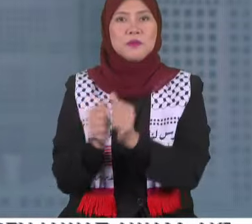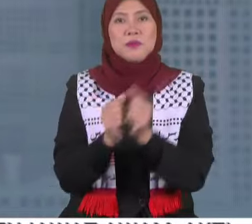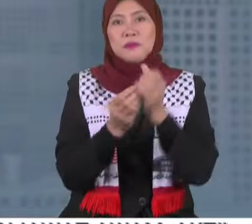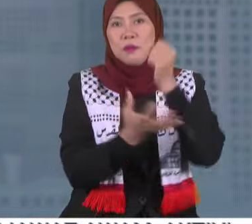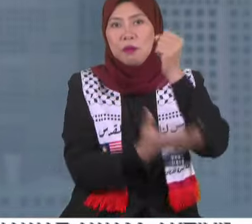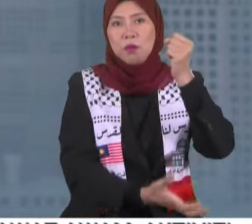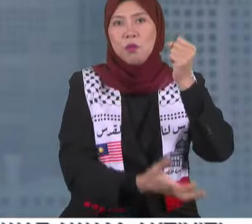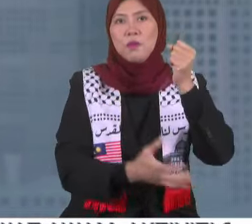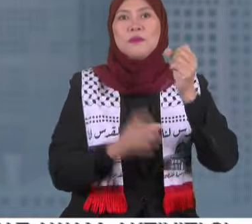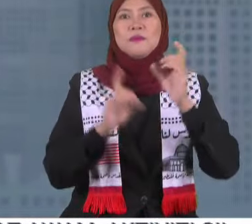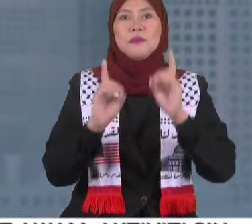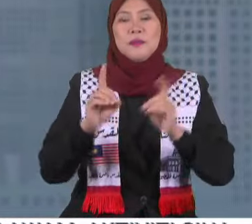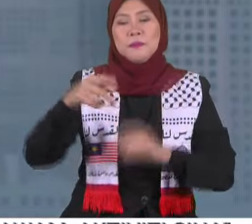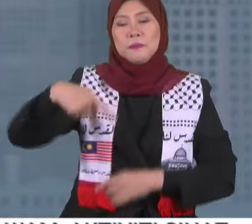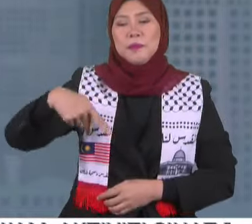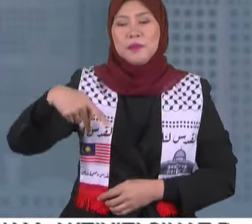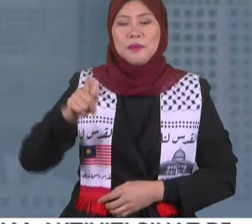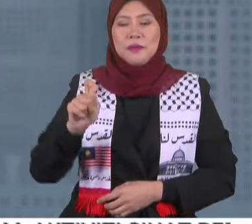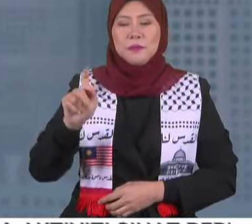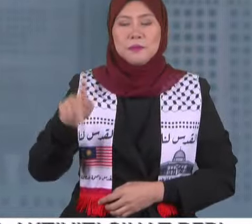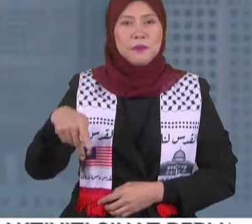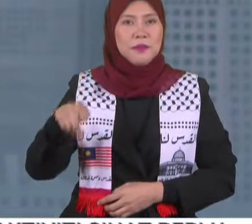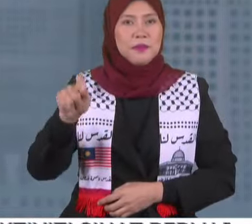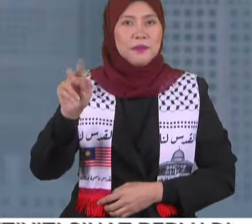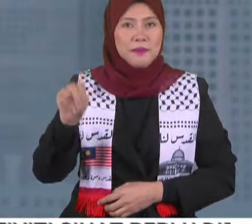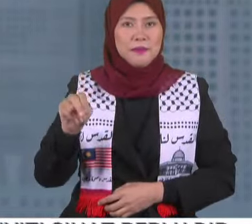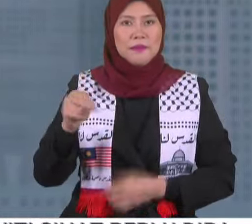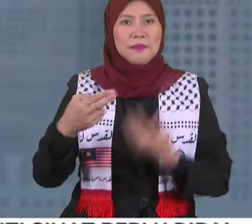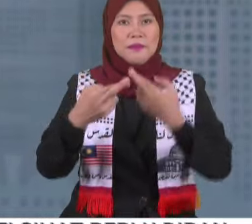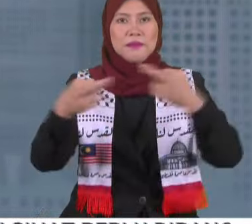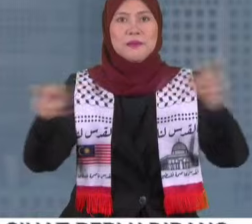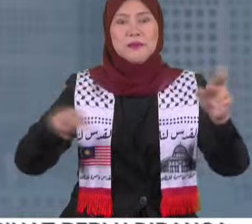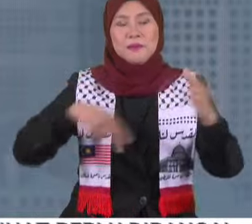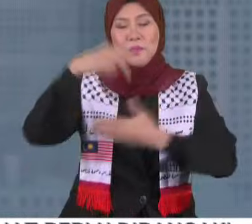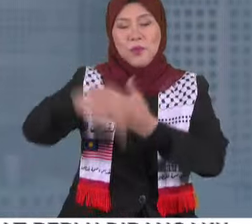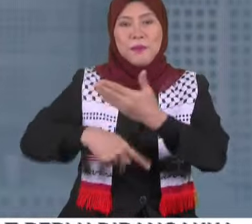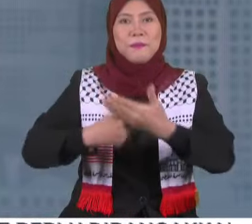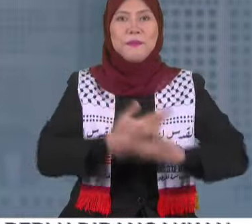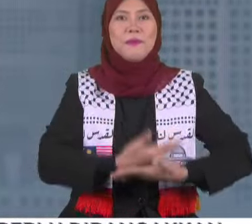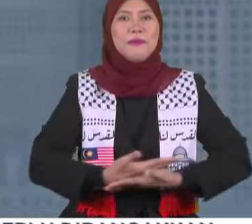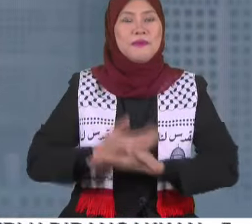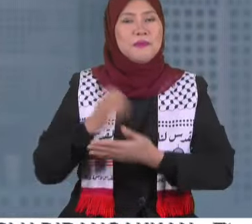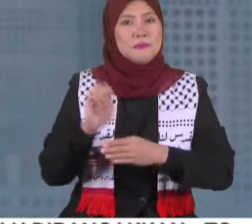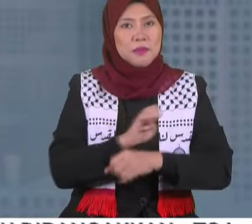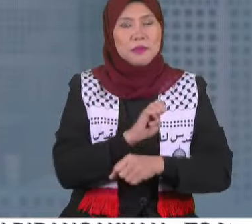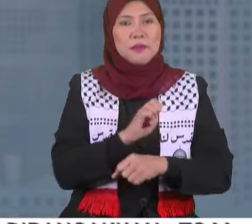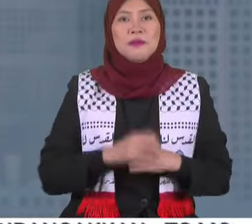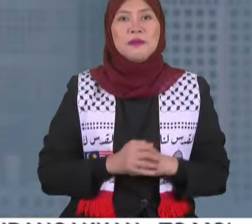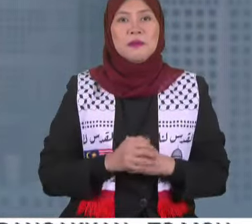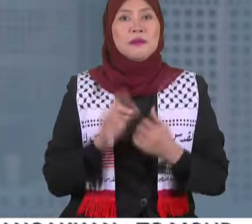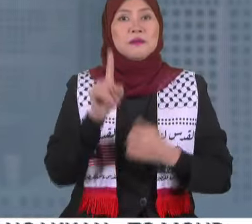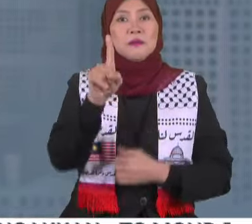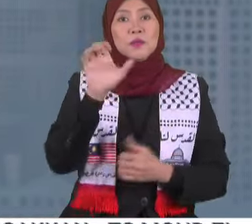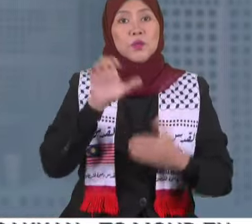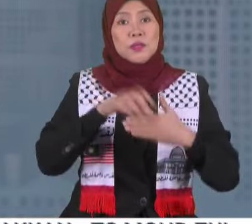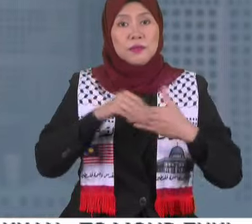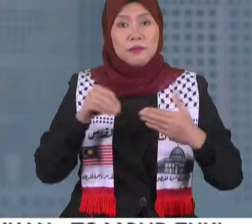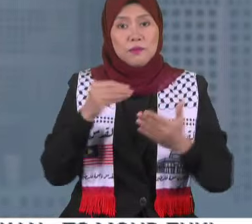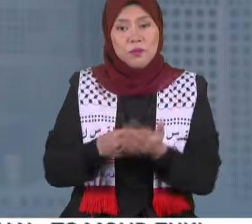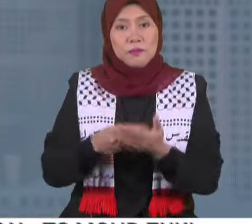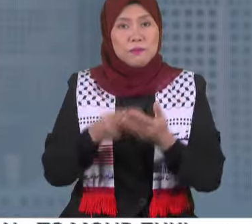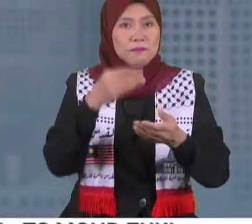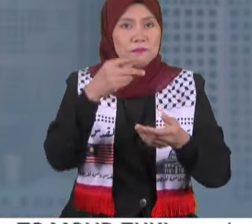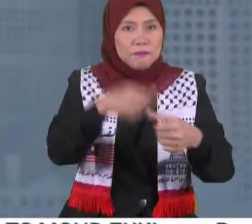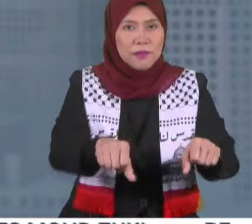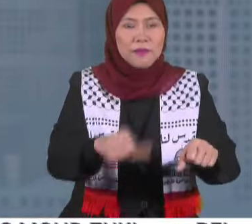Tabung Pendidikan Tinggi Nasional PTPTN melancarkan program Anak Emas. Menerusinya, RM100 penambahan